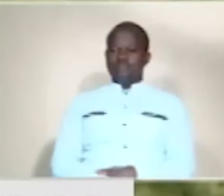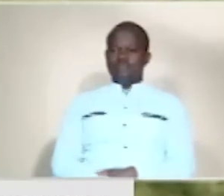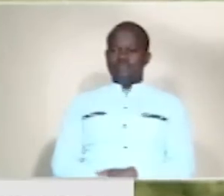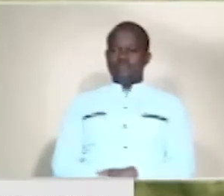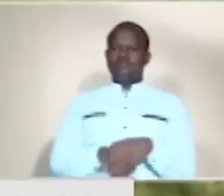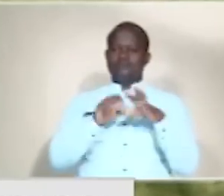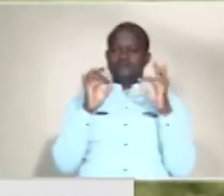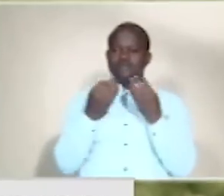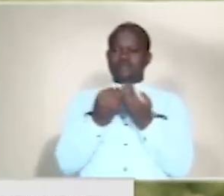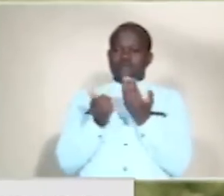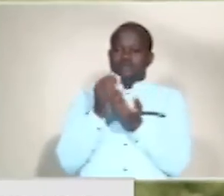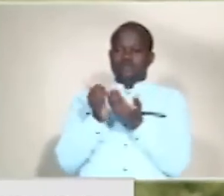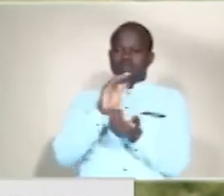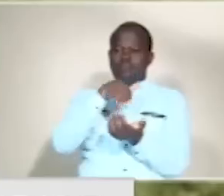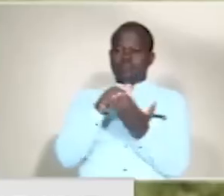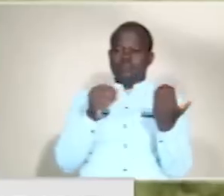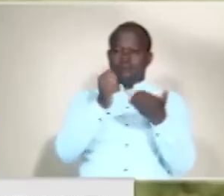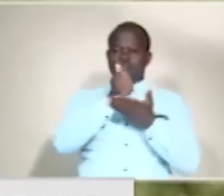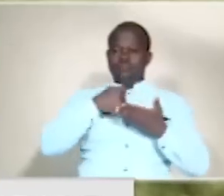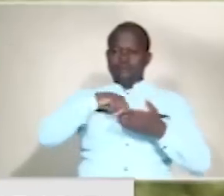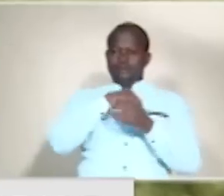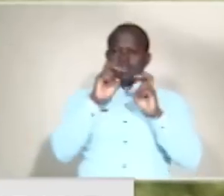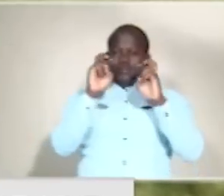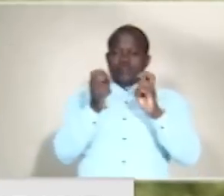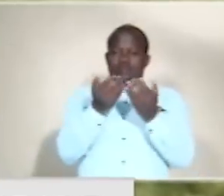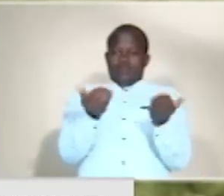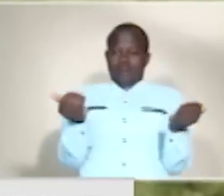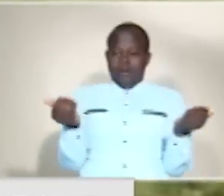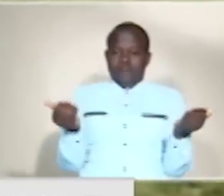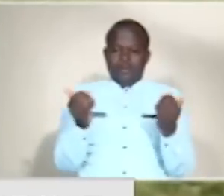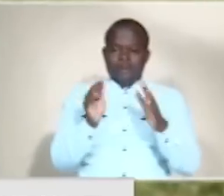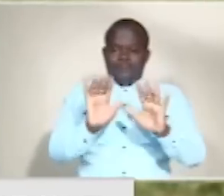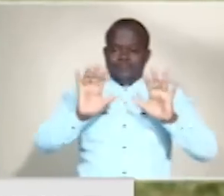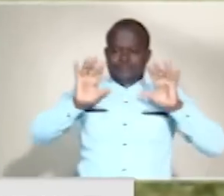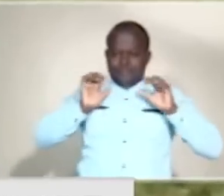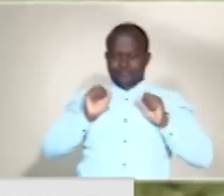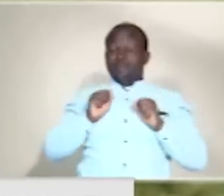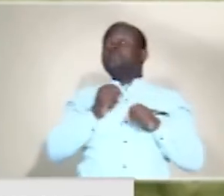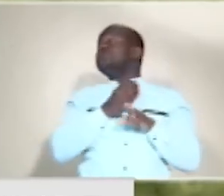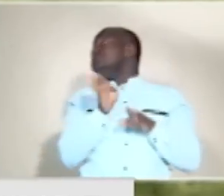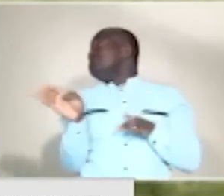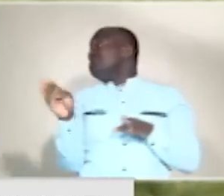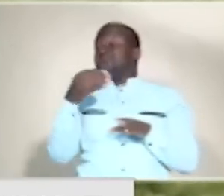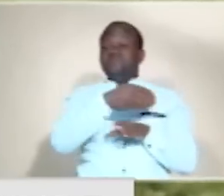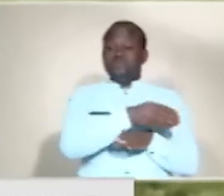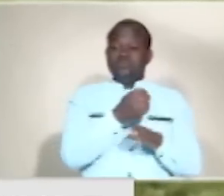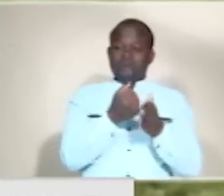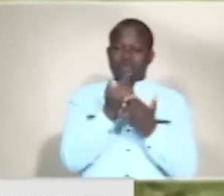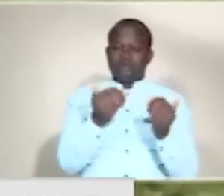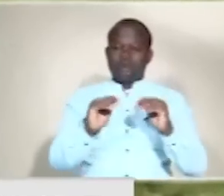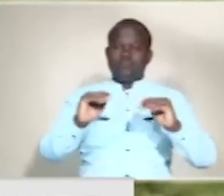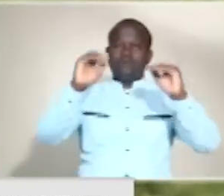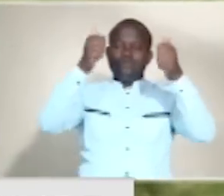y'ingo mbonezamikurire idufasha ko abana bibarinda kurangara bigatuma abana bakura